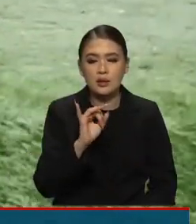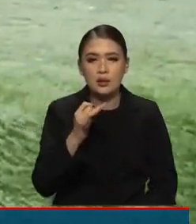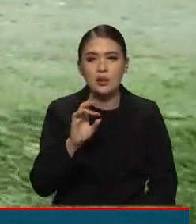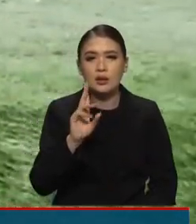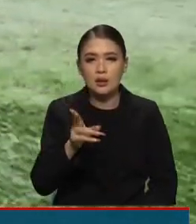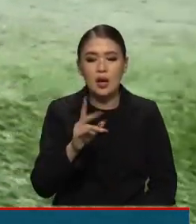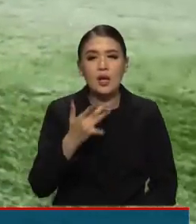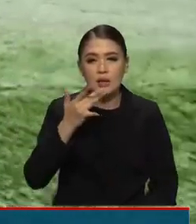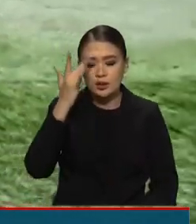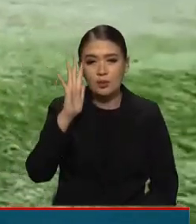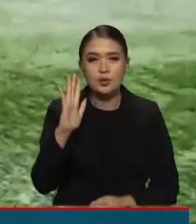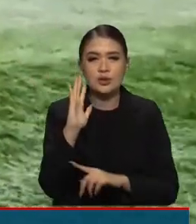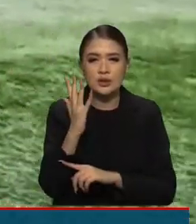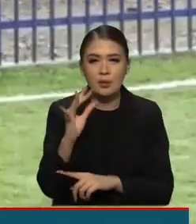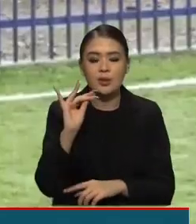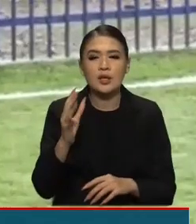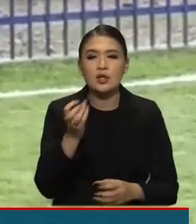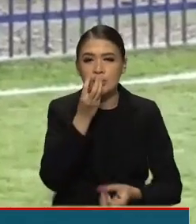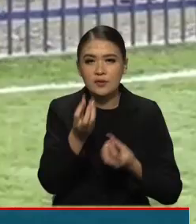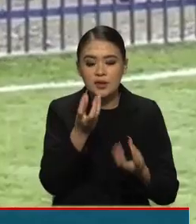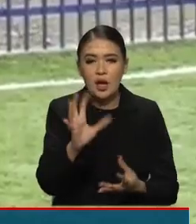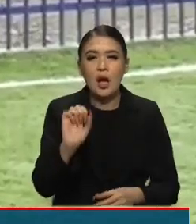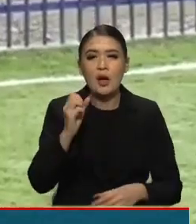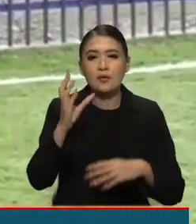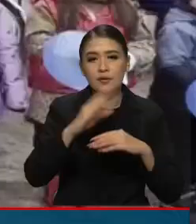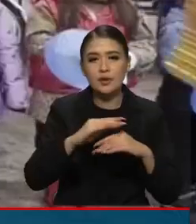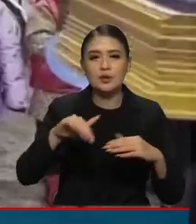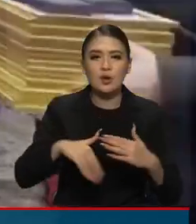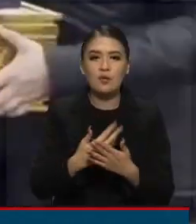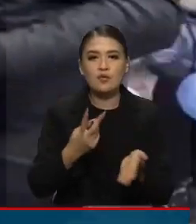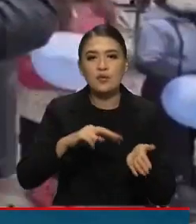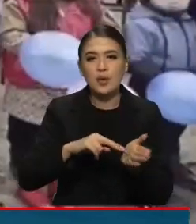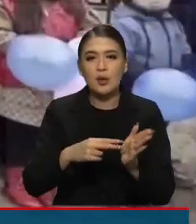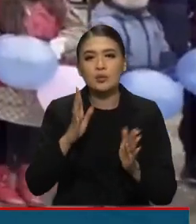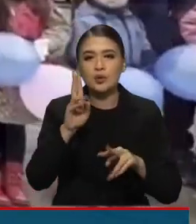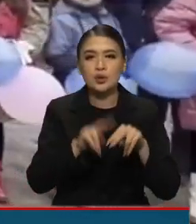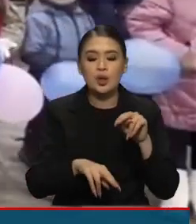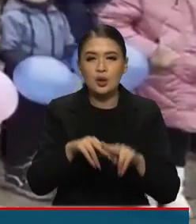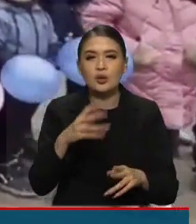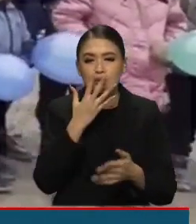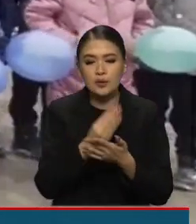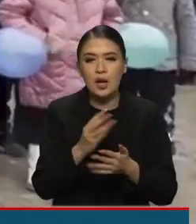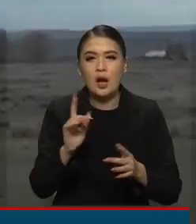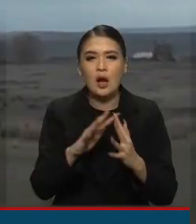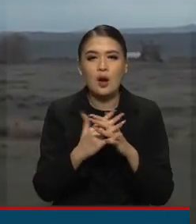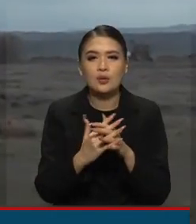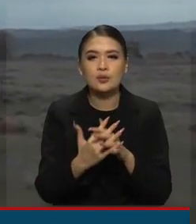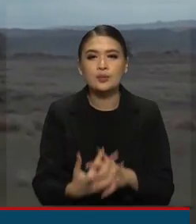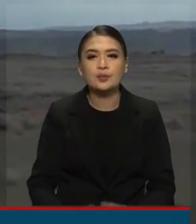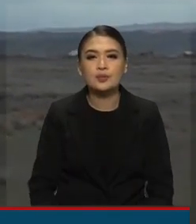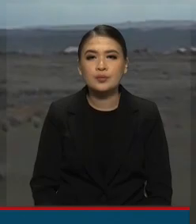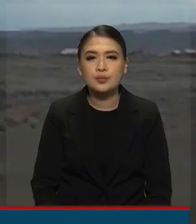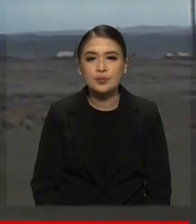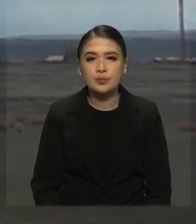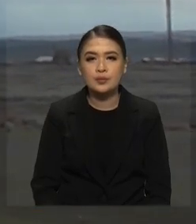а предстоящими длинными зимними вечерами жители будут обсуждать новые планы по благоустройству родного села. Айман Каймулдина, Абайская